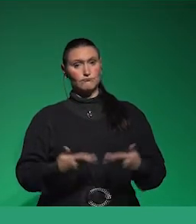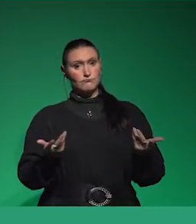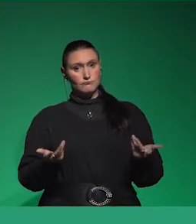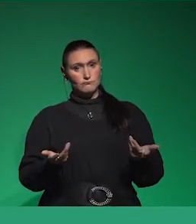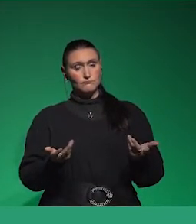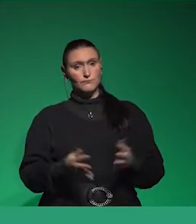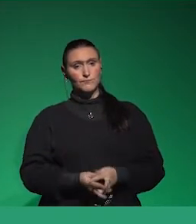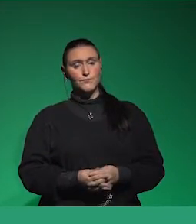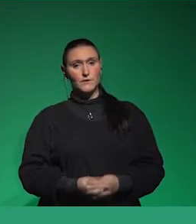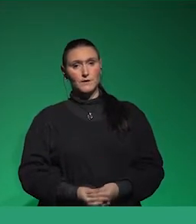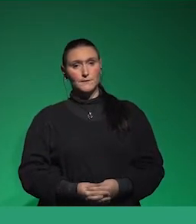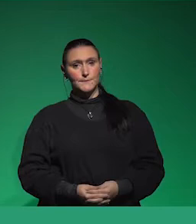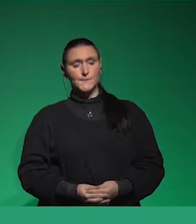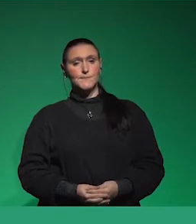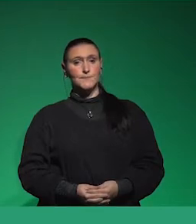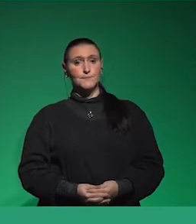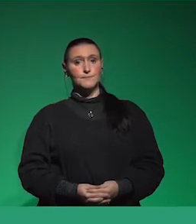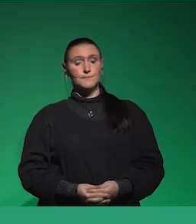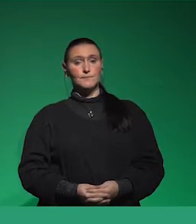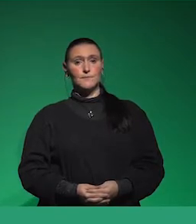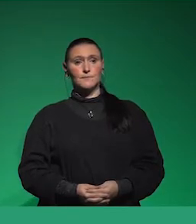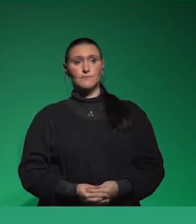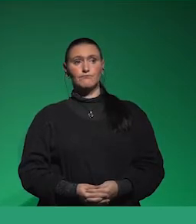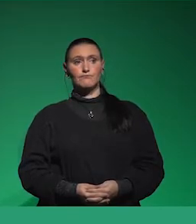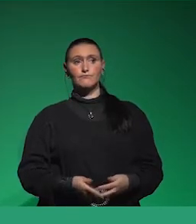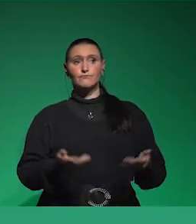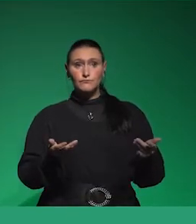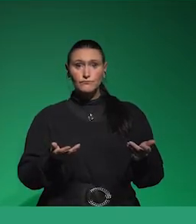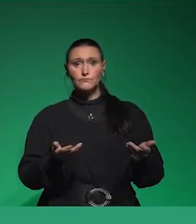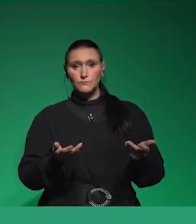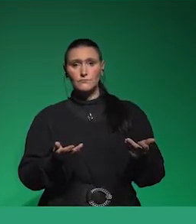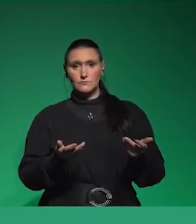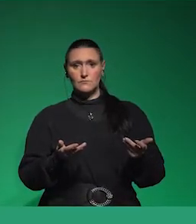Schlussendlich ist es so, ja,